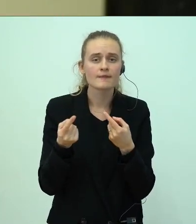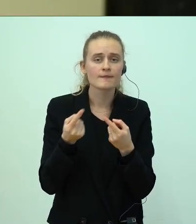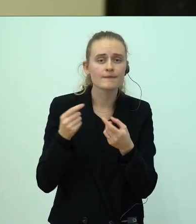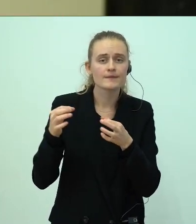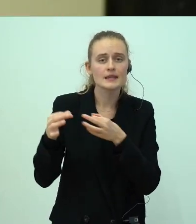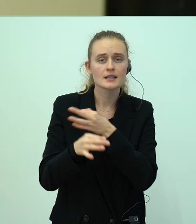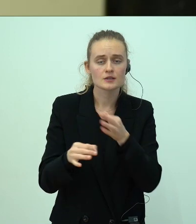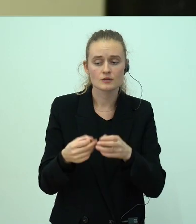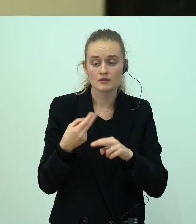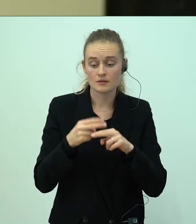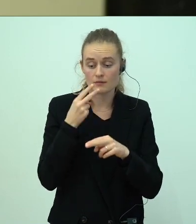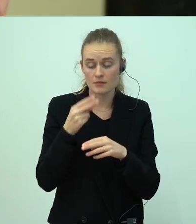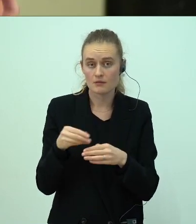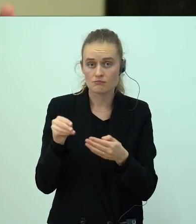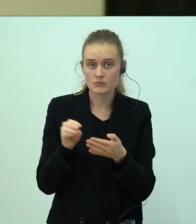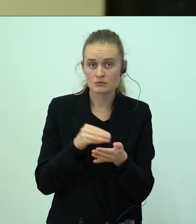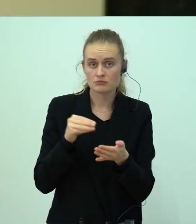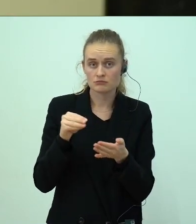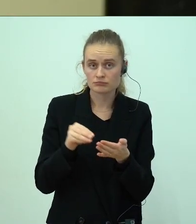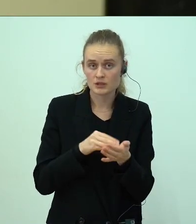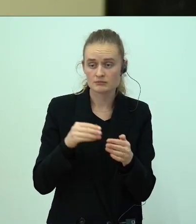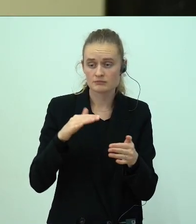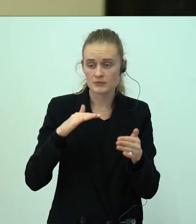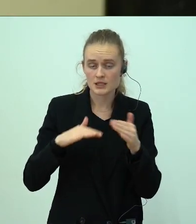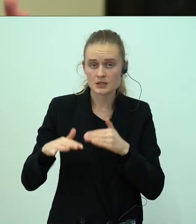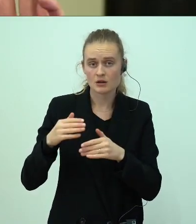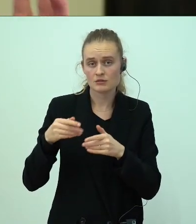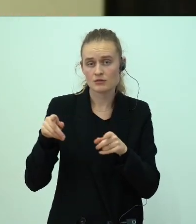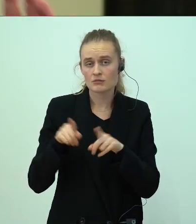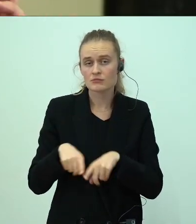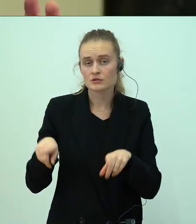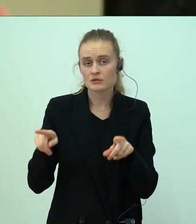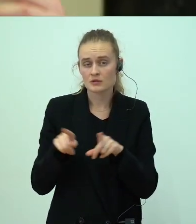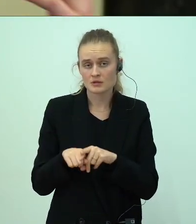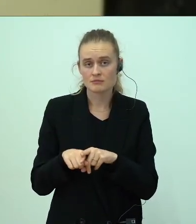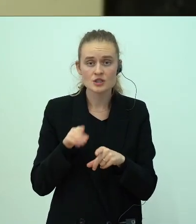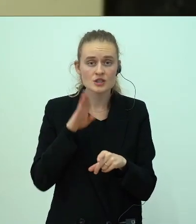matome besikartojančius įvykius rytų Europoje.